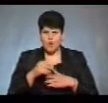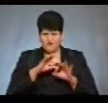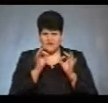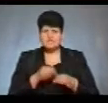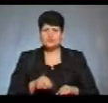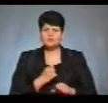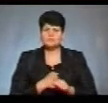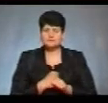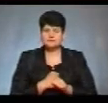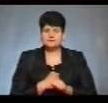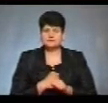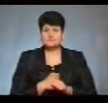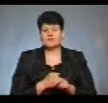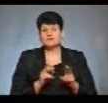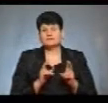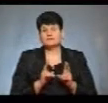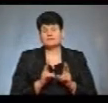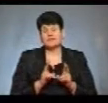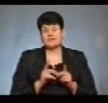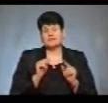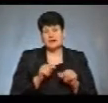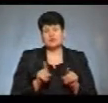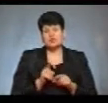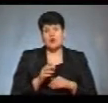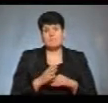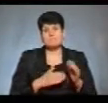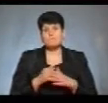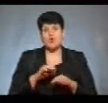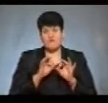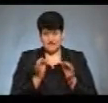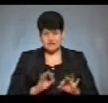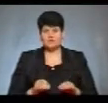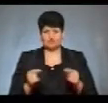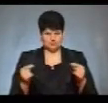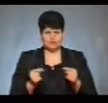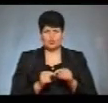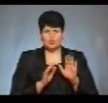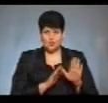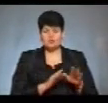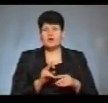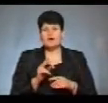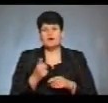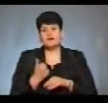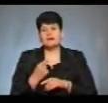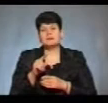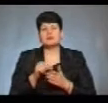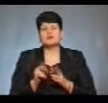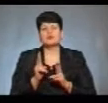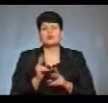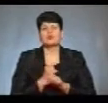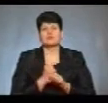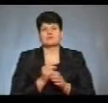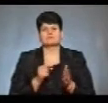знаєте, хто який професійно, те, що професійно, це точно. Єдине питання, хто які акценти розставляв.